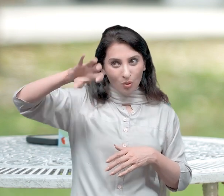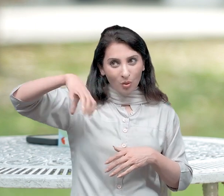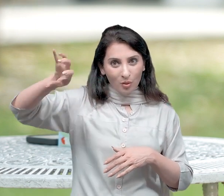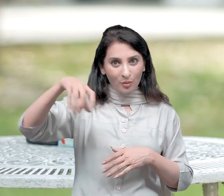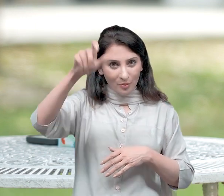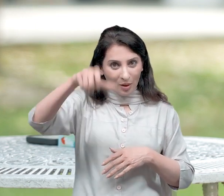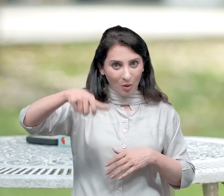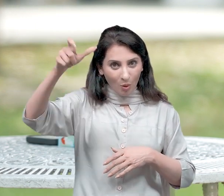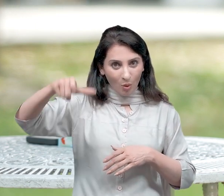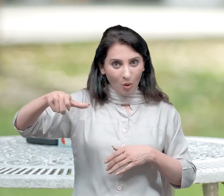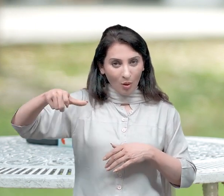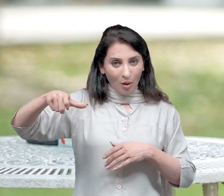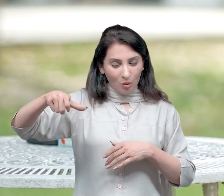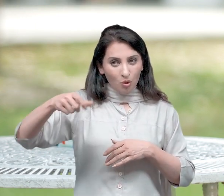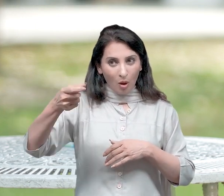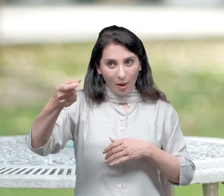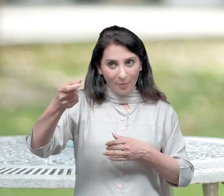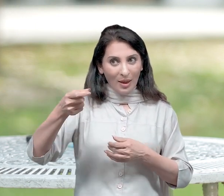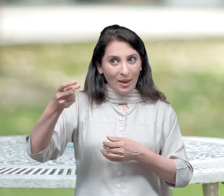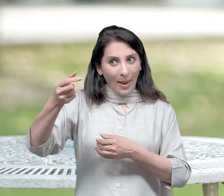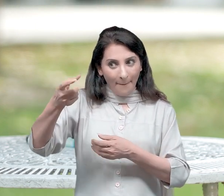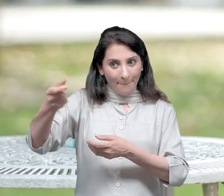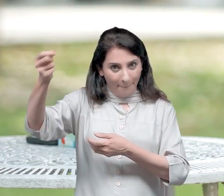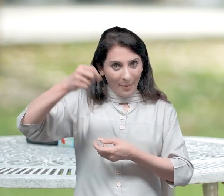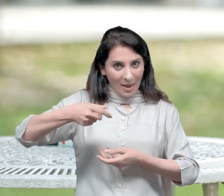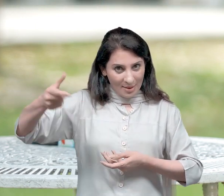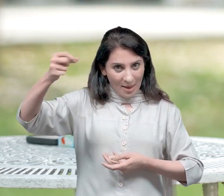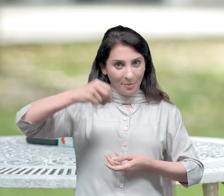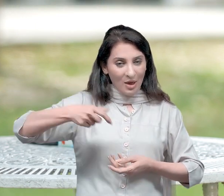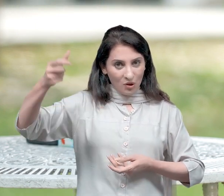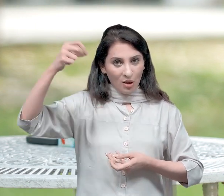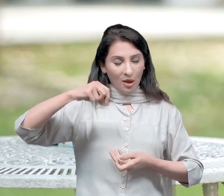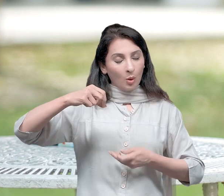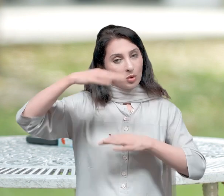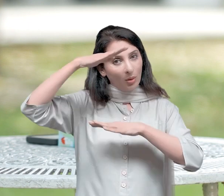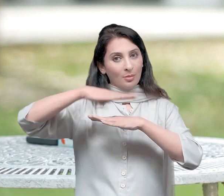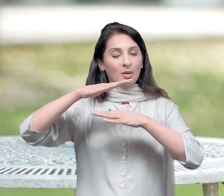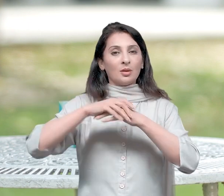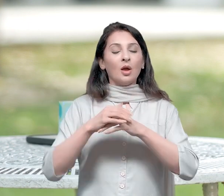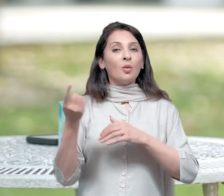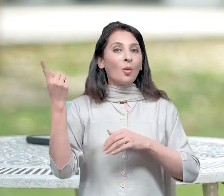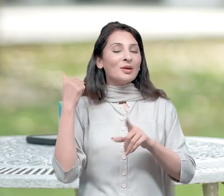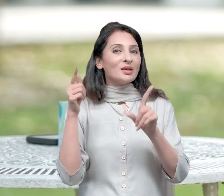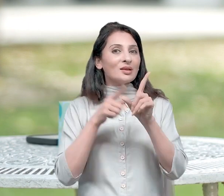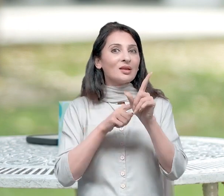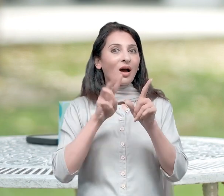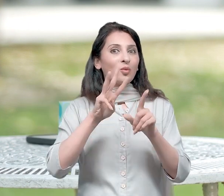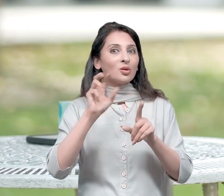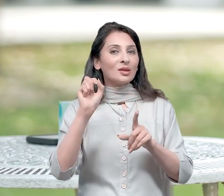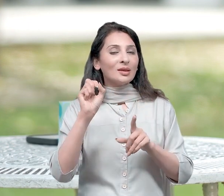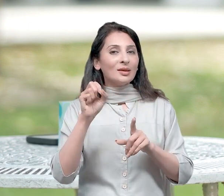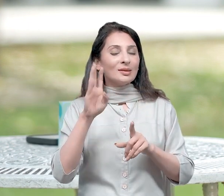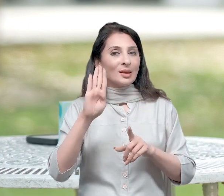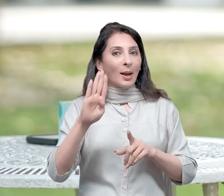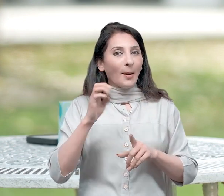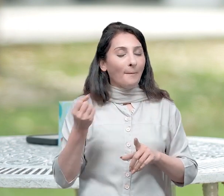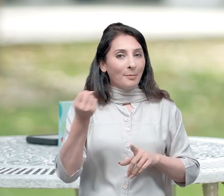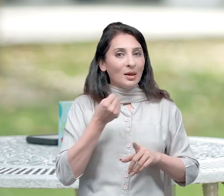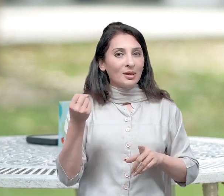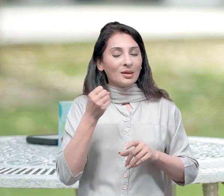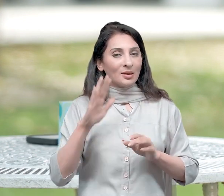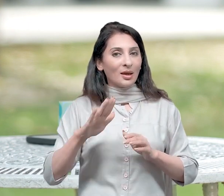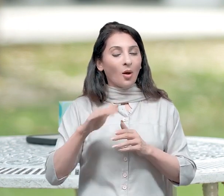اوورسیز پاکستانیز جو ہیں ان کے ریمیٹنسز پہ ڈیپینڈ کرتے ہیں، جو کہ آج پچھلے سال تک 30 بلین